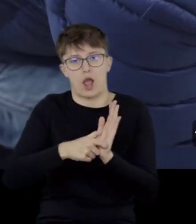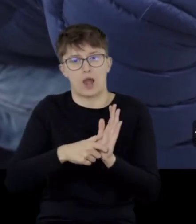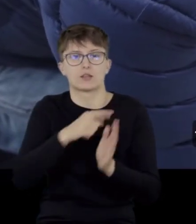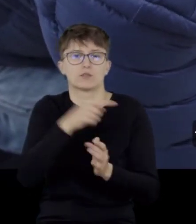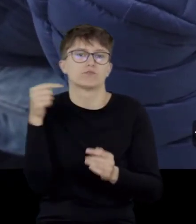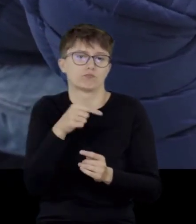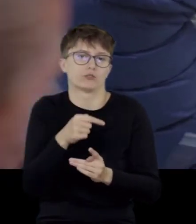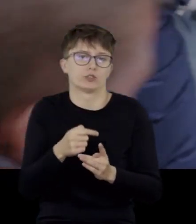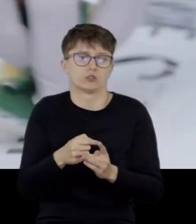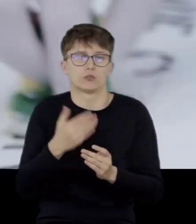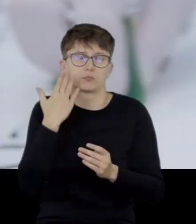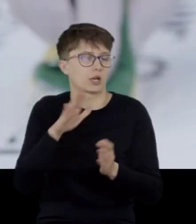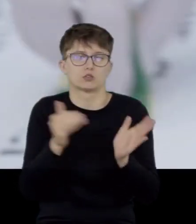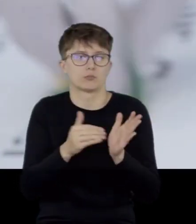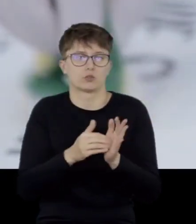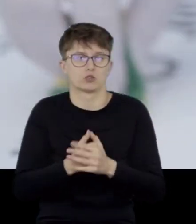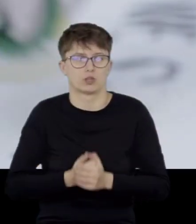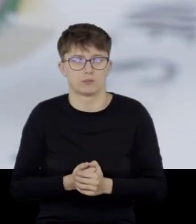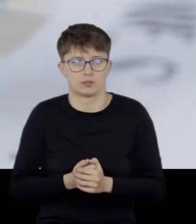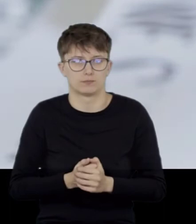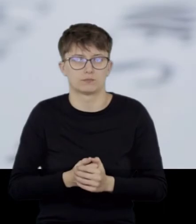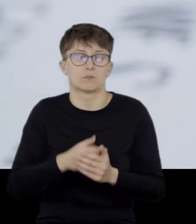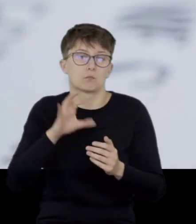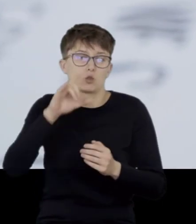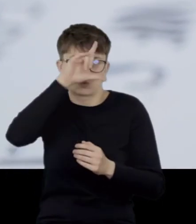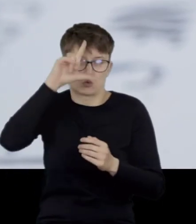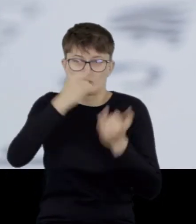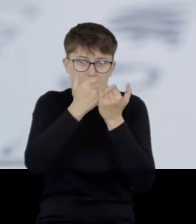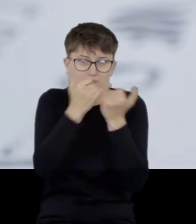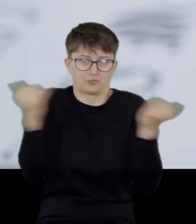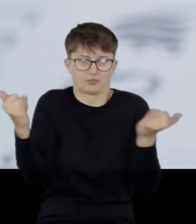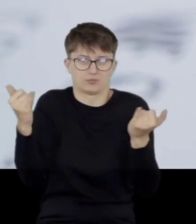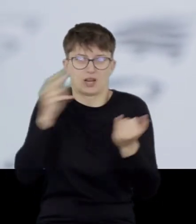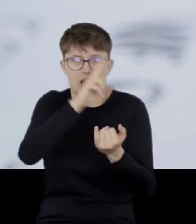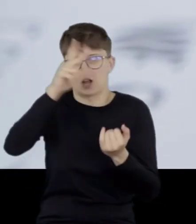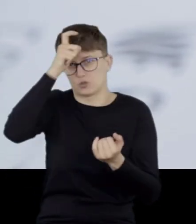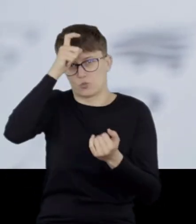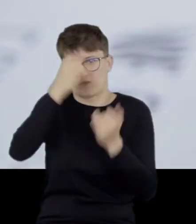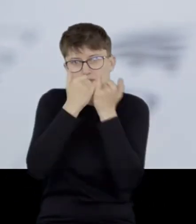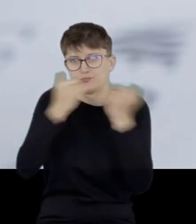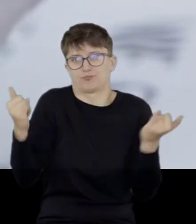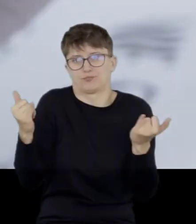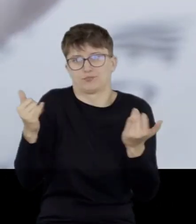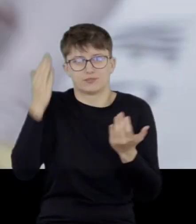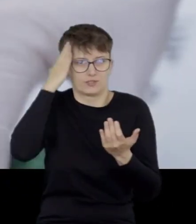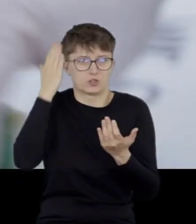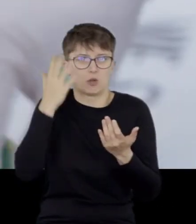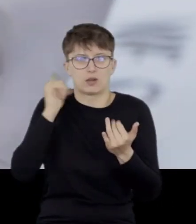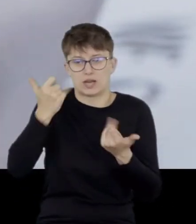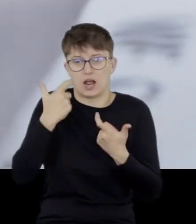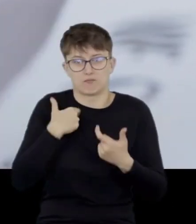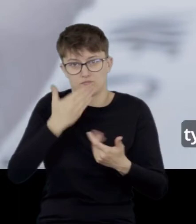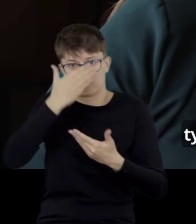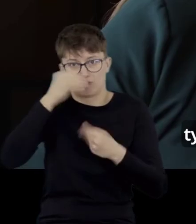organizatorowi społeczności lokalnej bardzo potrzebne, bo ludzie są różni. Każdy człowiek jest różny, więc im więcej